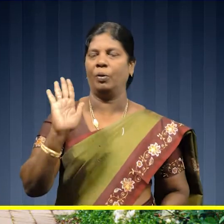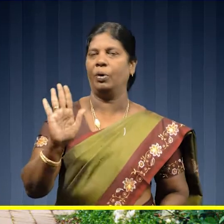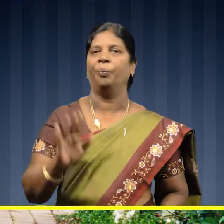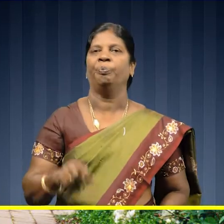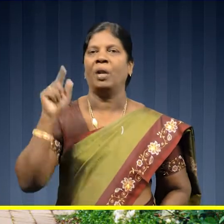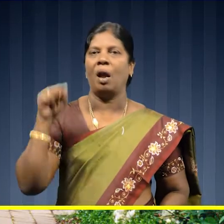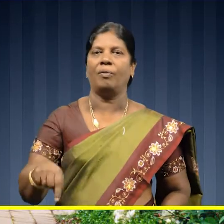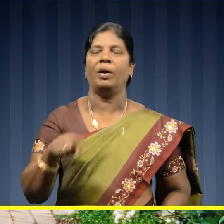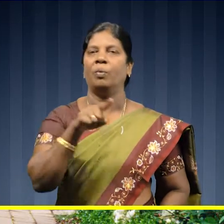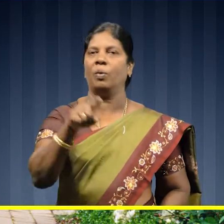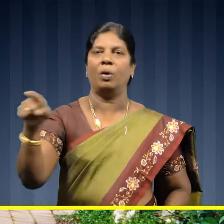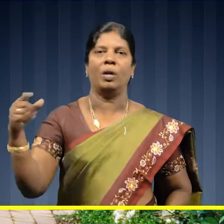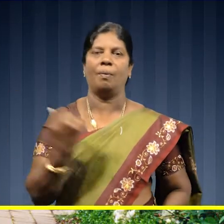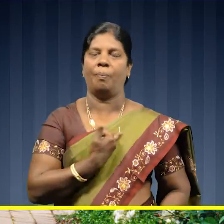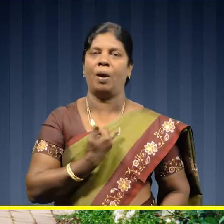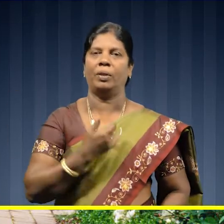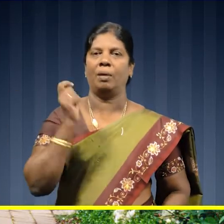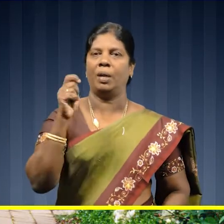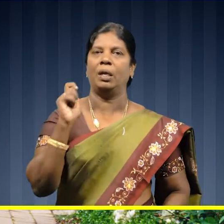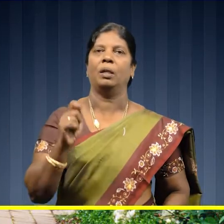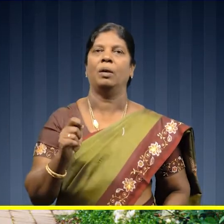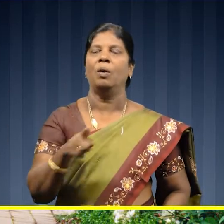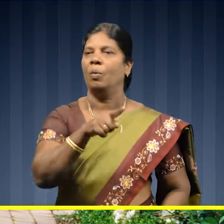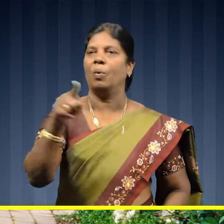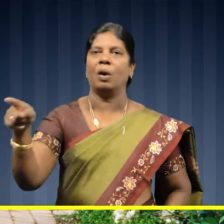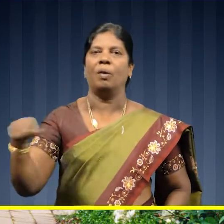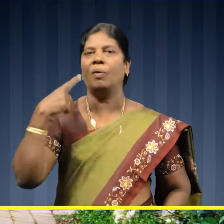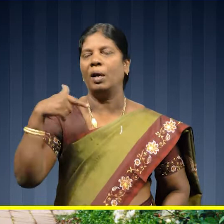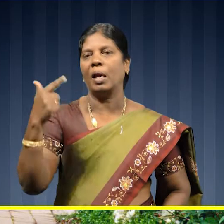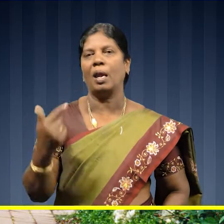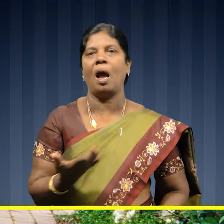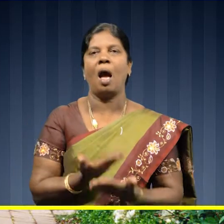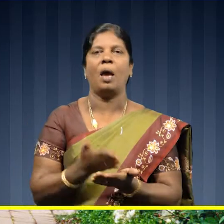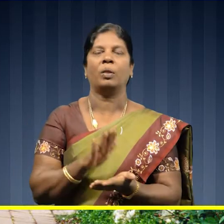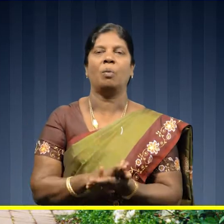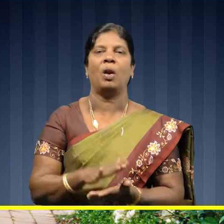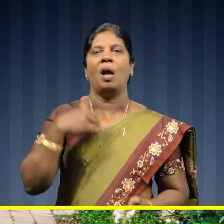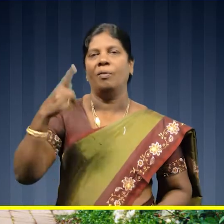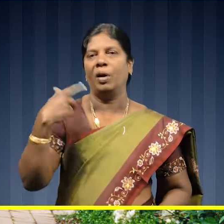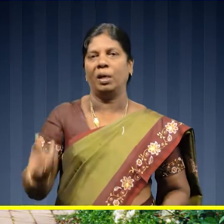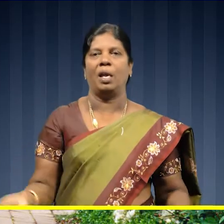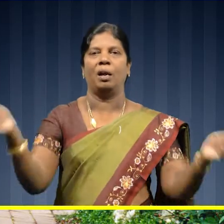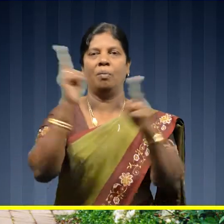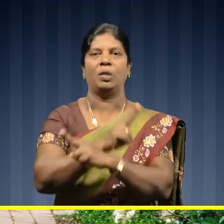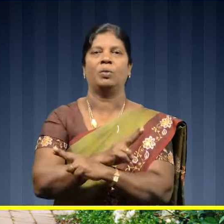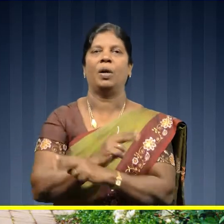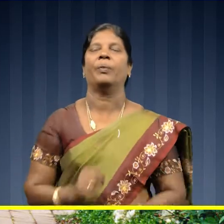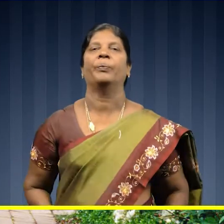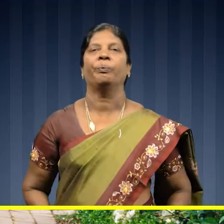போது அவர் உங்களுடைய பாவத்தை மன்னித்து உங்கள் வாழ்க்கையை அர்த்தமுள்ளதாக